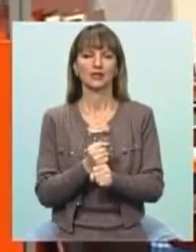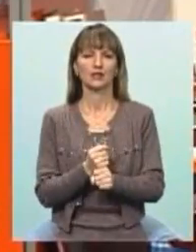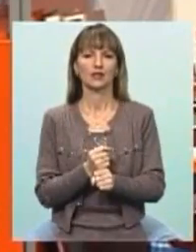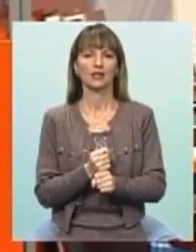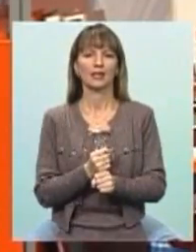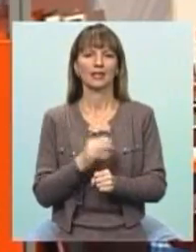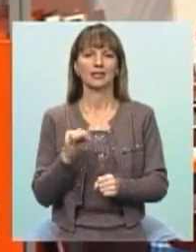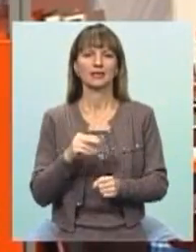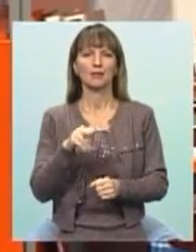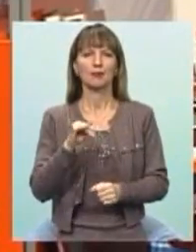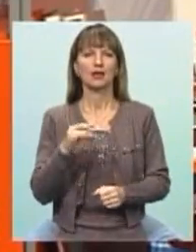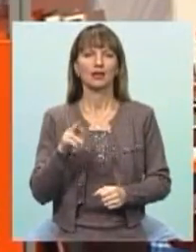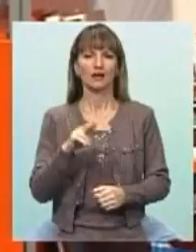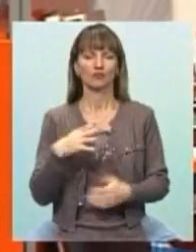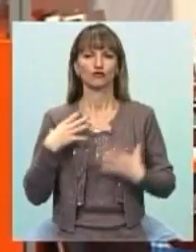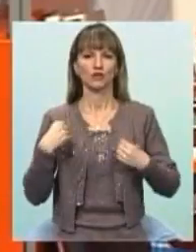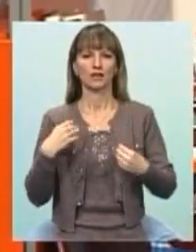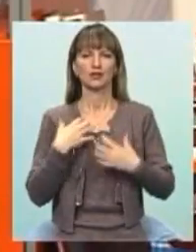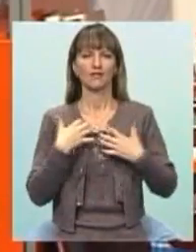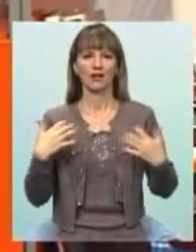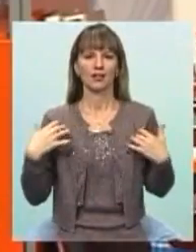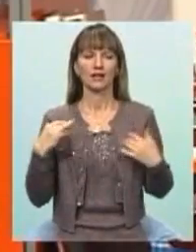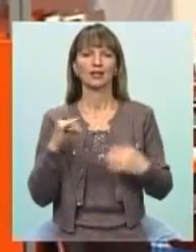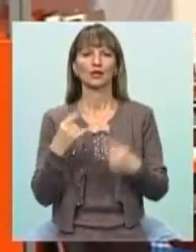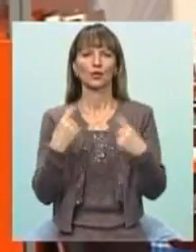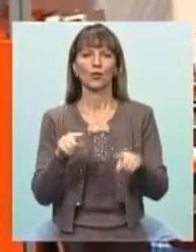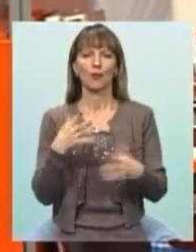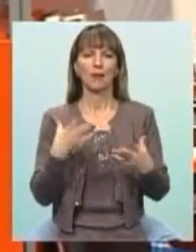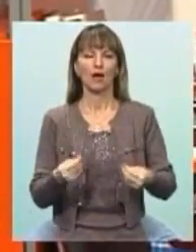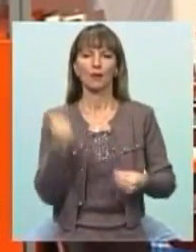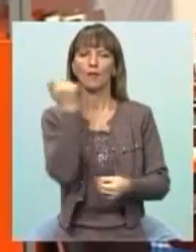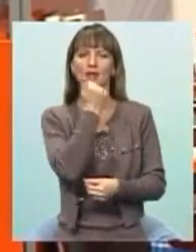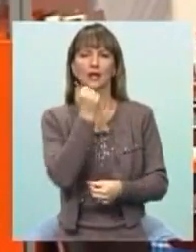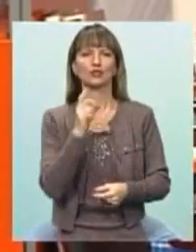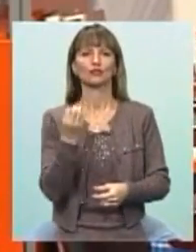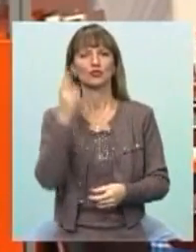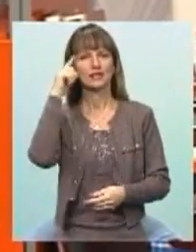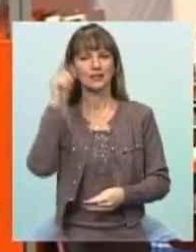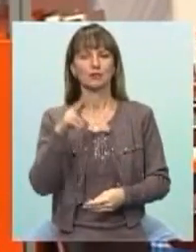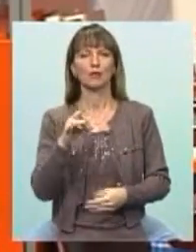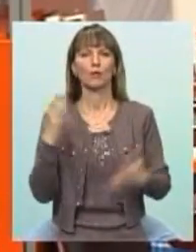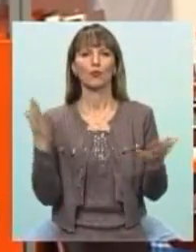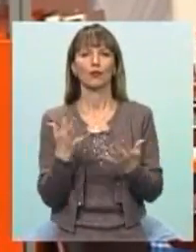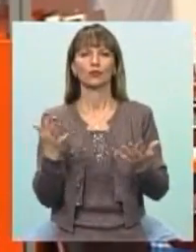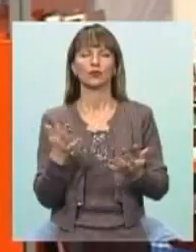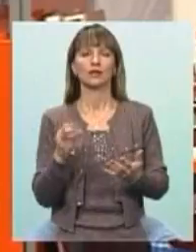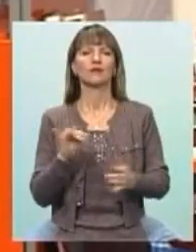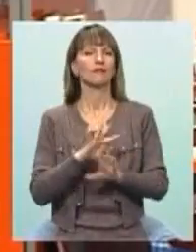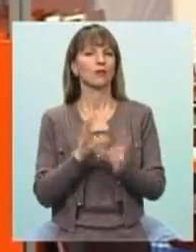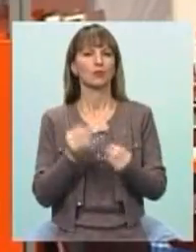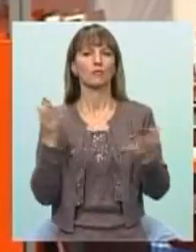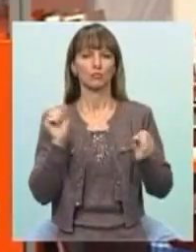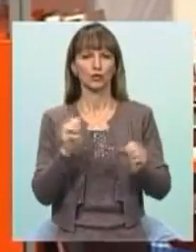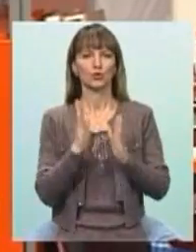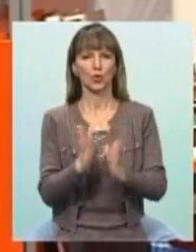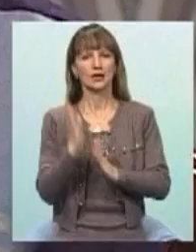спір'я, шерсті тварин та всього такого іншого м'якого матеріалу. Що ти ще знаєш про подушку? Взагалі на подушках можна тільки спати